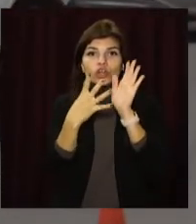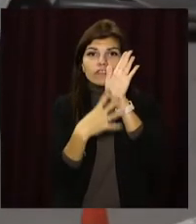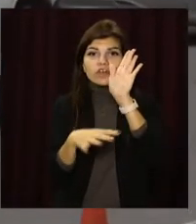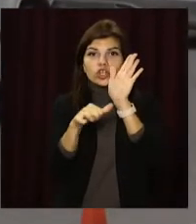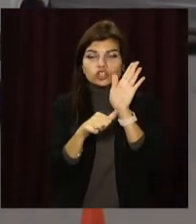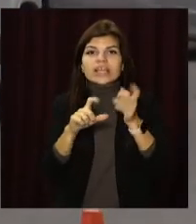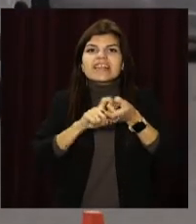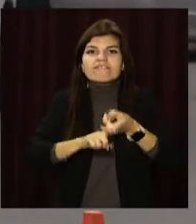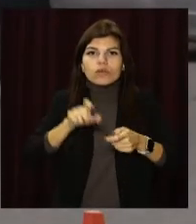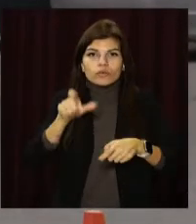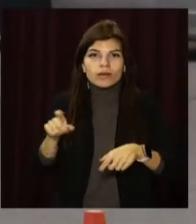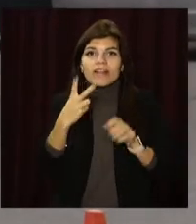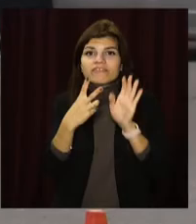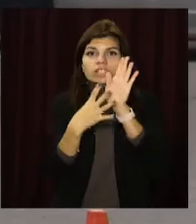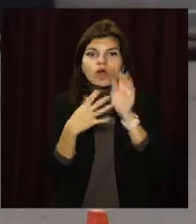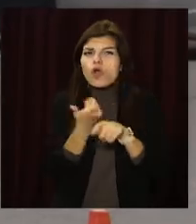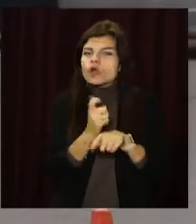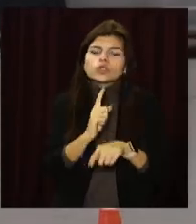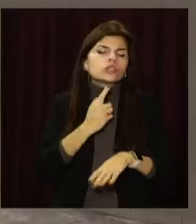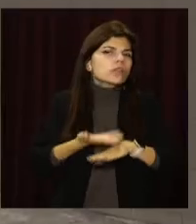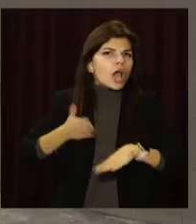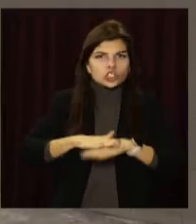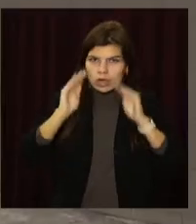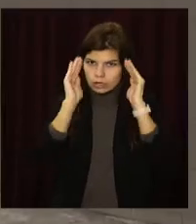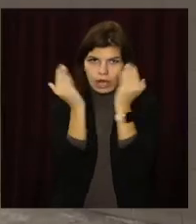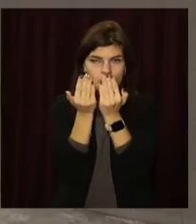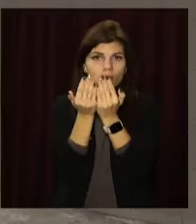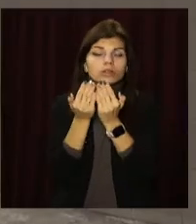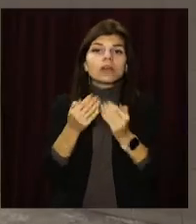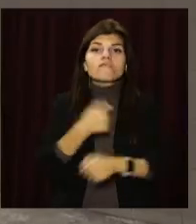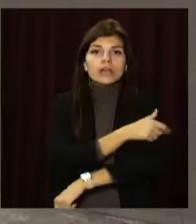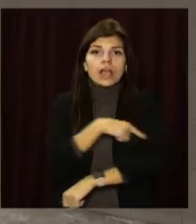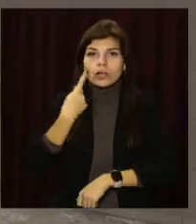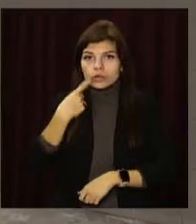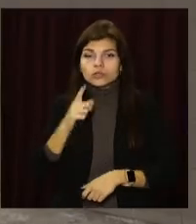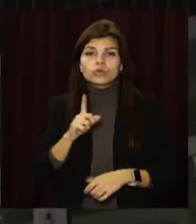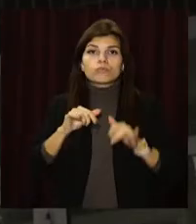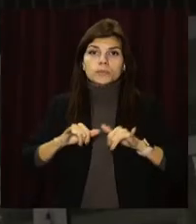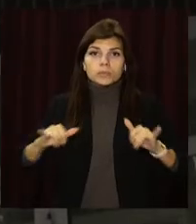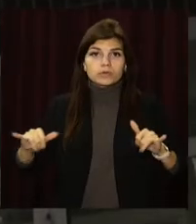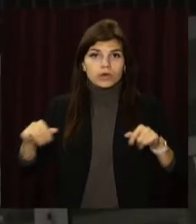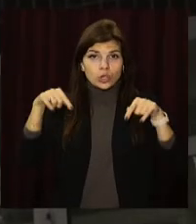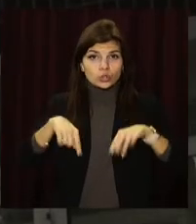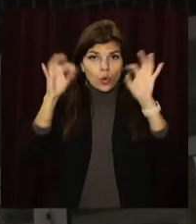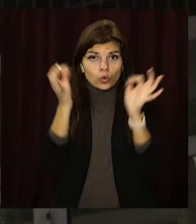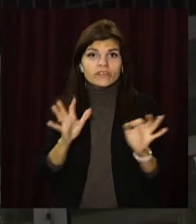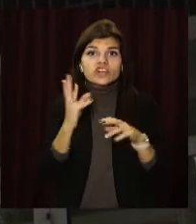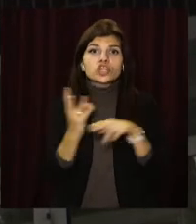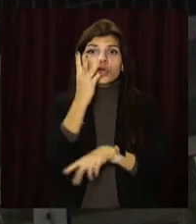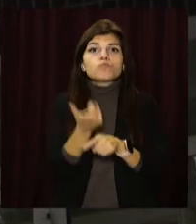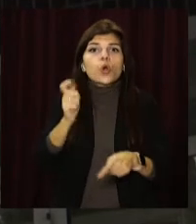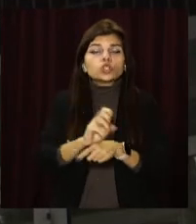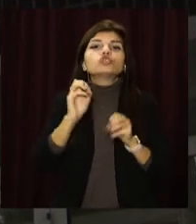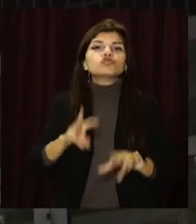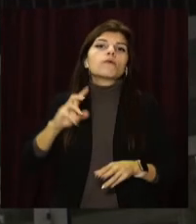196 інфікованих, 29 – у важкому стані в реанімації. У лікарні кажуть, темпи поширення недуги цієї осені втричі